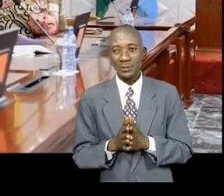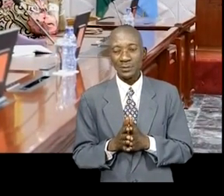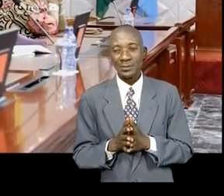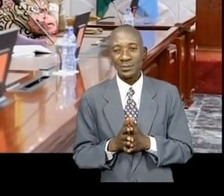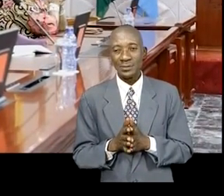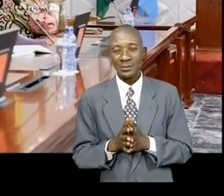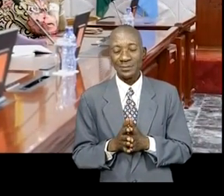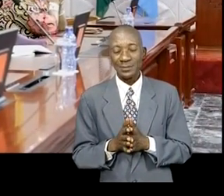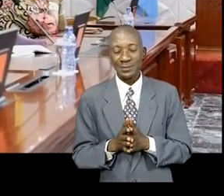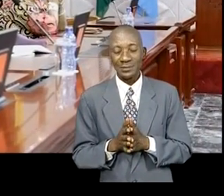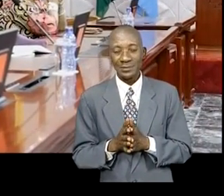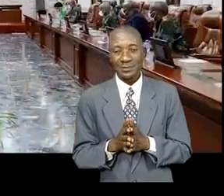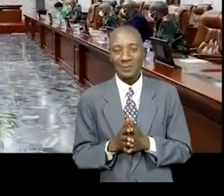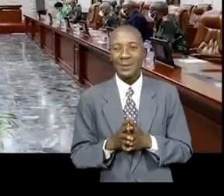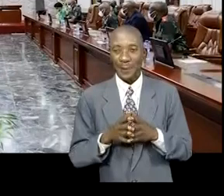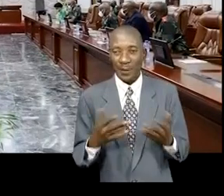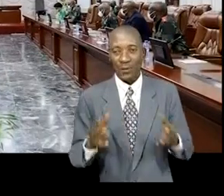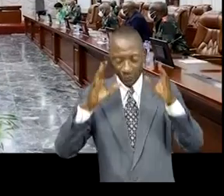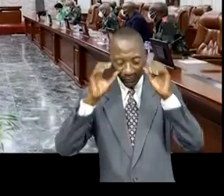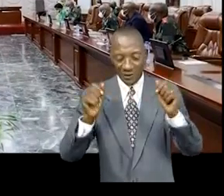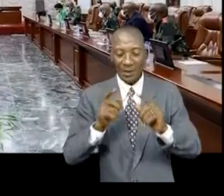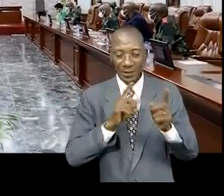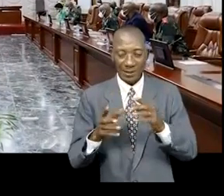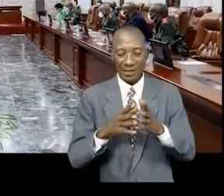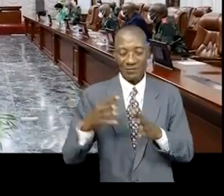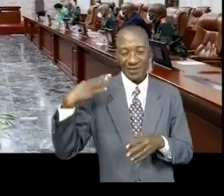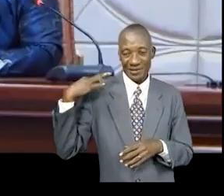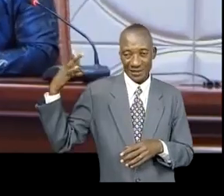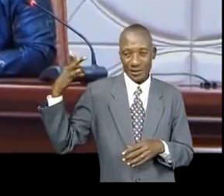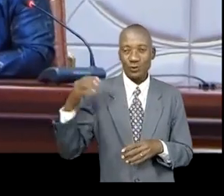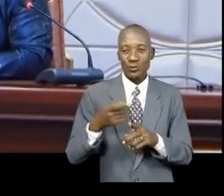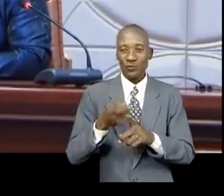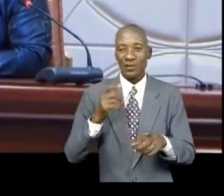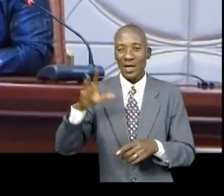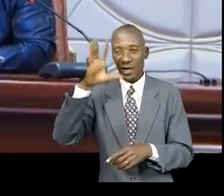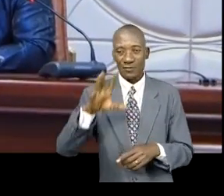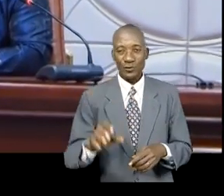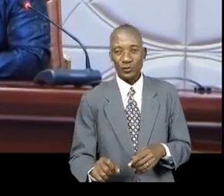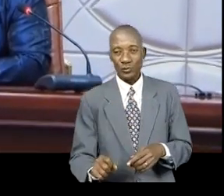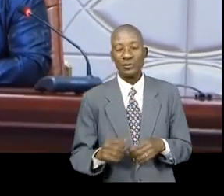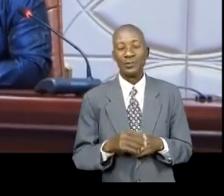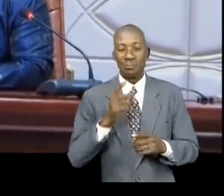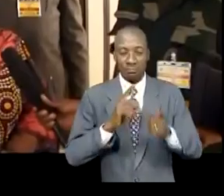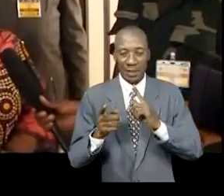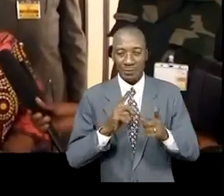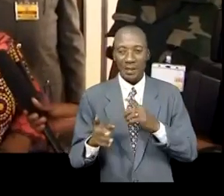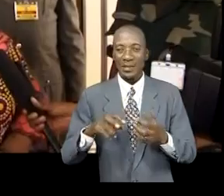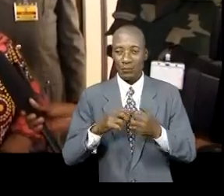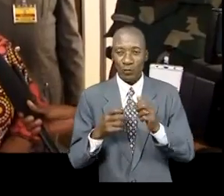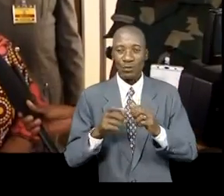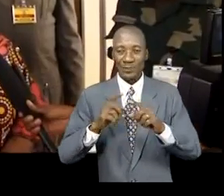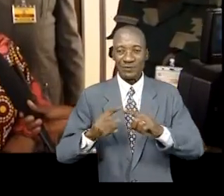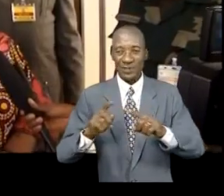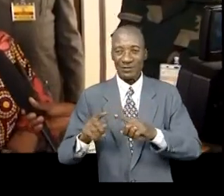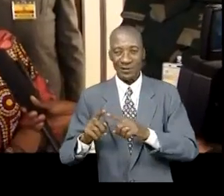à la réunion bilatérale tenue récemment entre les délégués de ces deux pays qui consistait à évaluer le progrès réalisé selon les engagements de